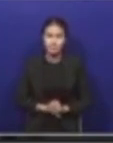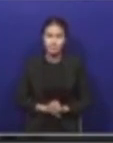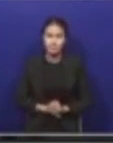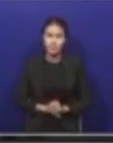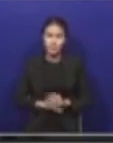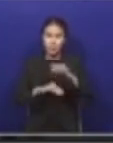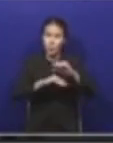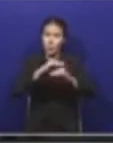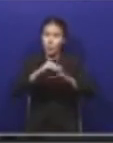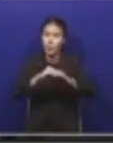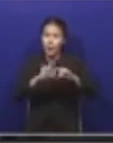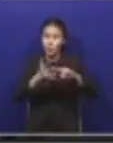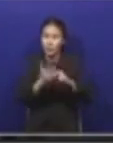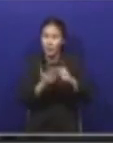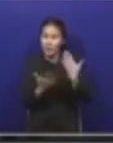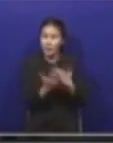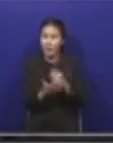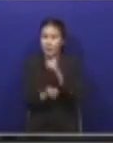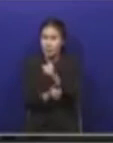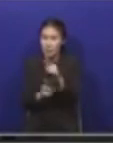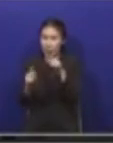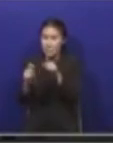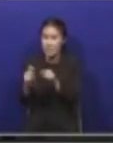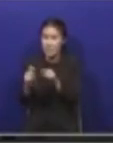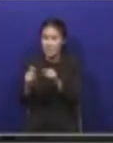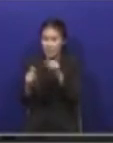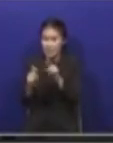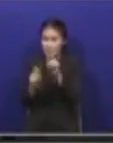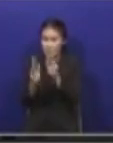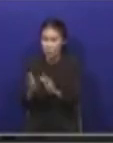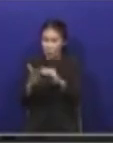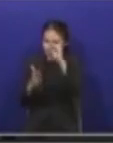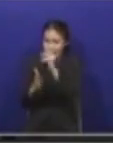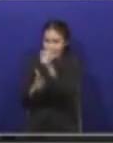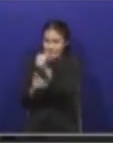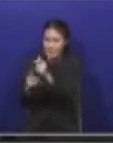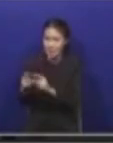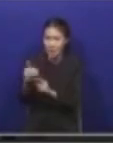แต่ถ้าเวลาครับโครงการ 1ทุน 1อำเภอ4 45